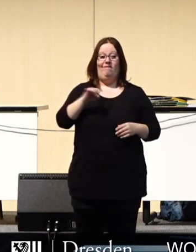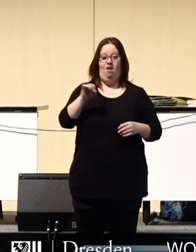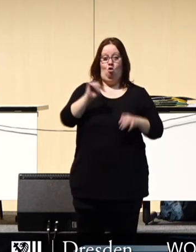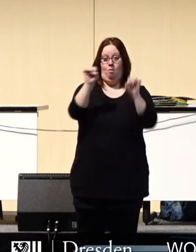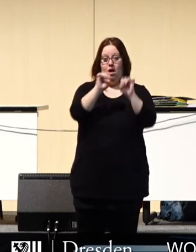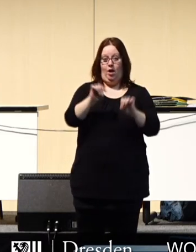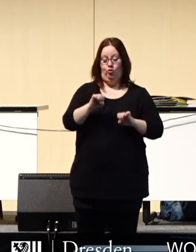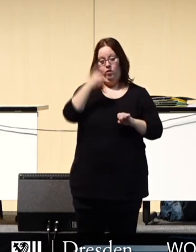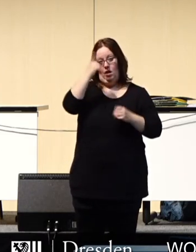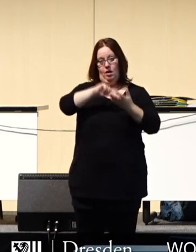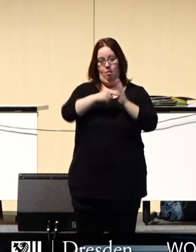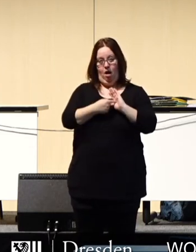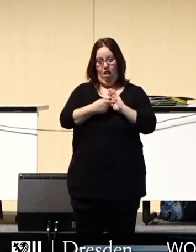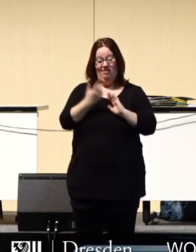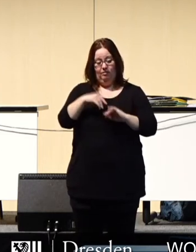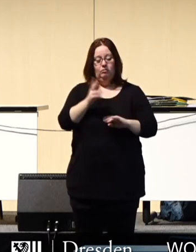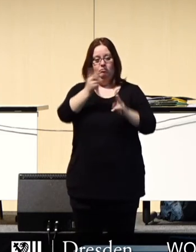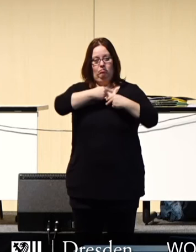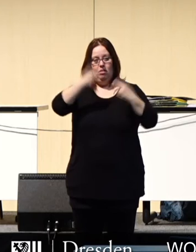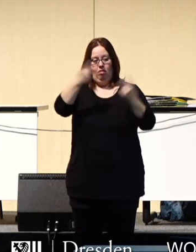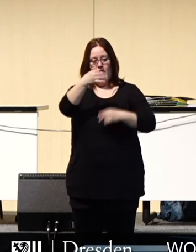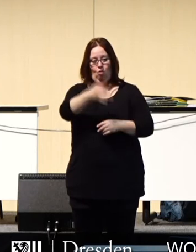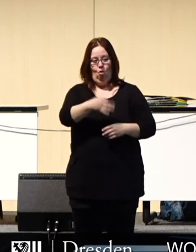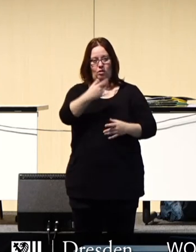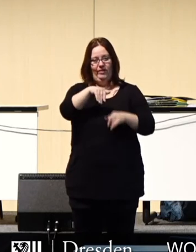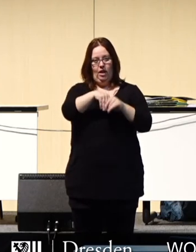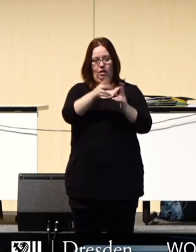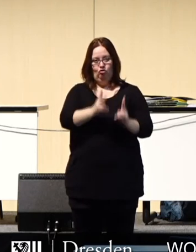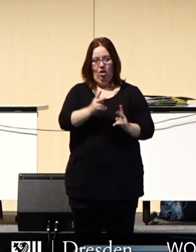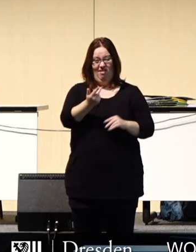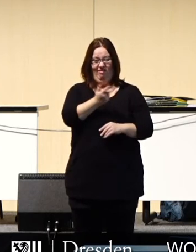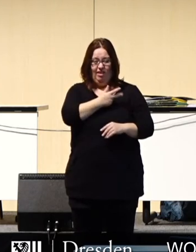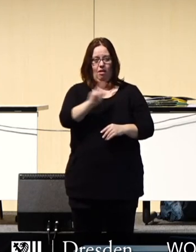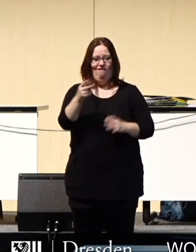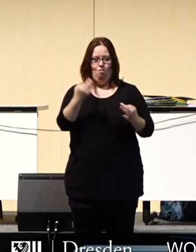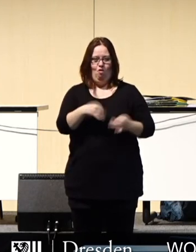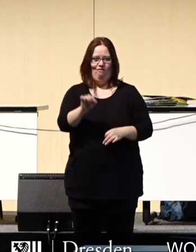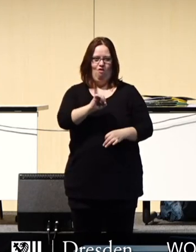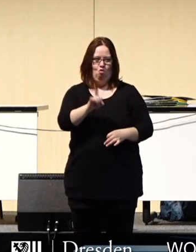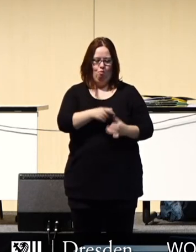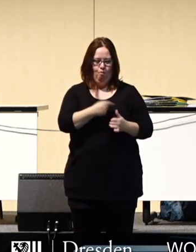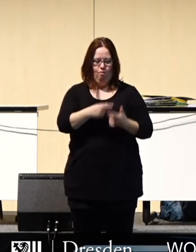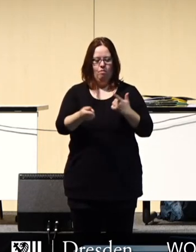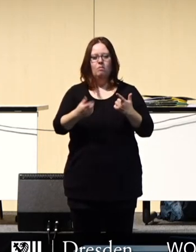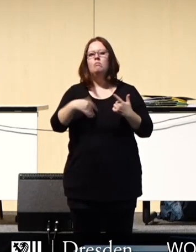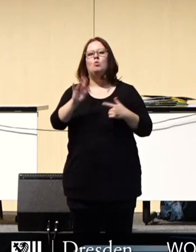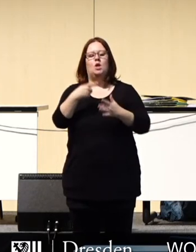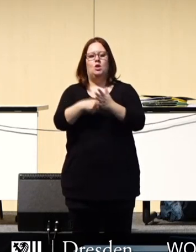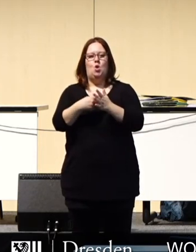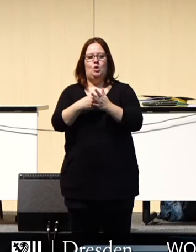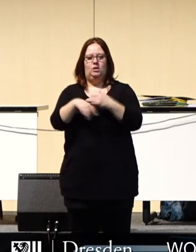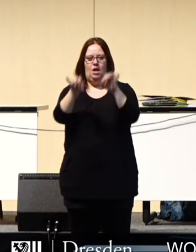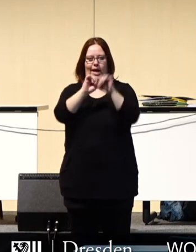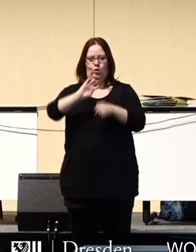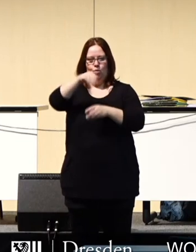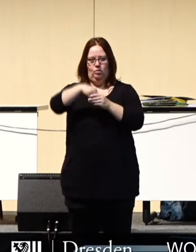Reinigung des Denkmals an so einem prominenten Ort in der Innenstadt so lange gedauert? Welche Kosten waren mit der